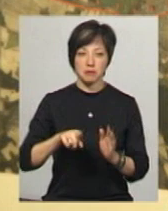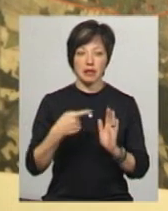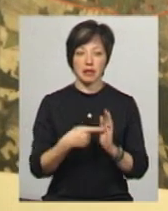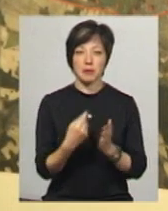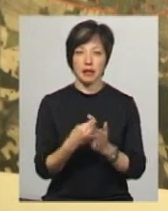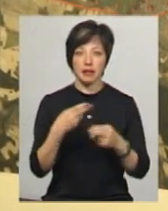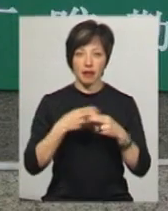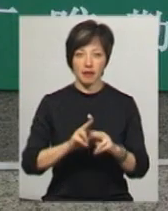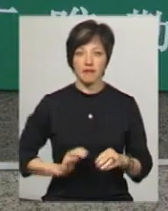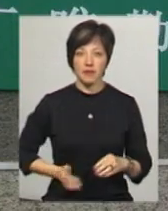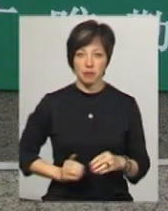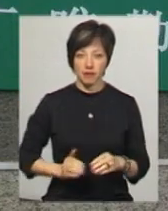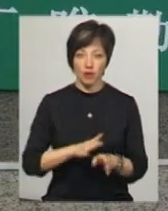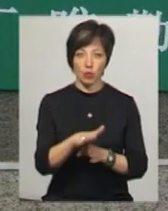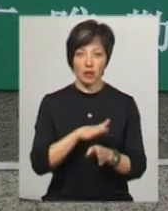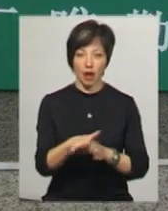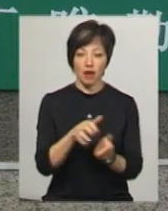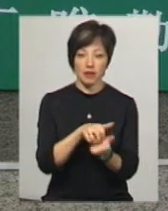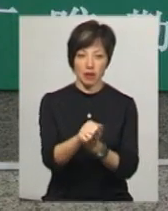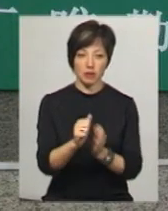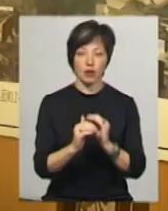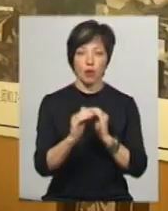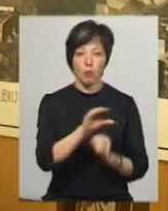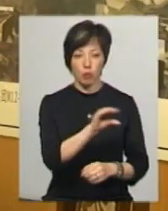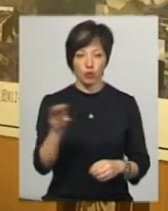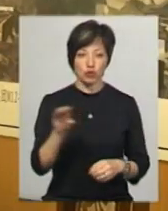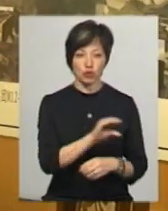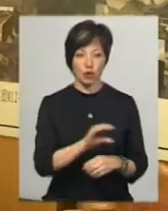техніки фірми-підрядника Цао Джуня, асфальт вкладають пошарово.